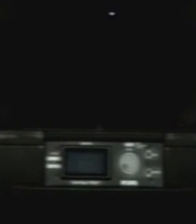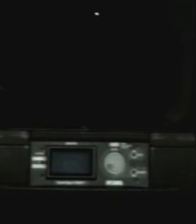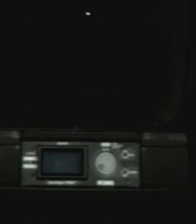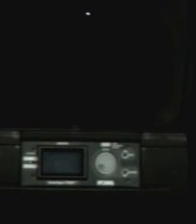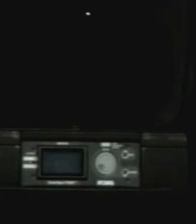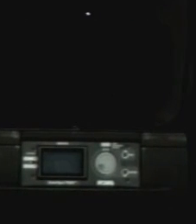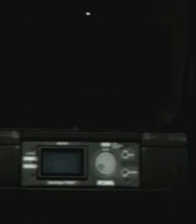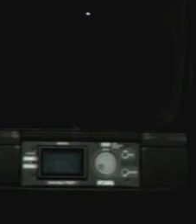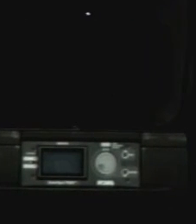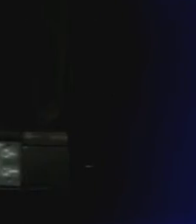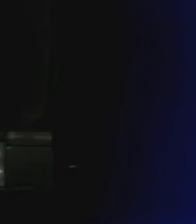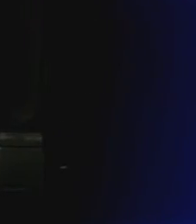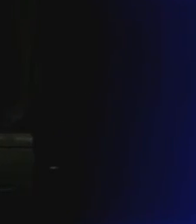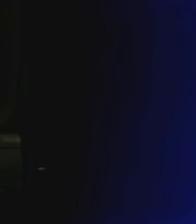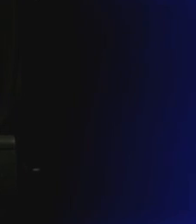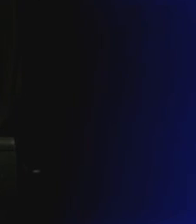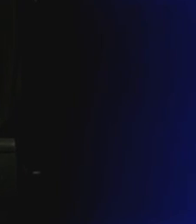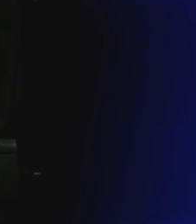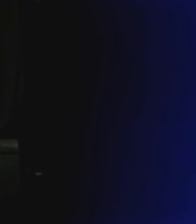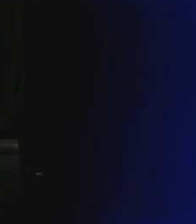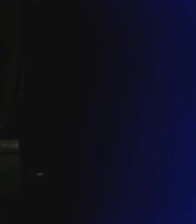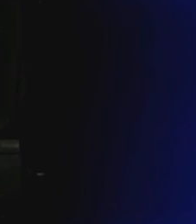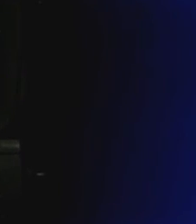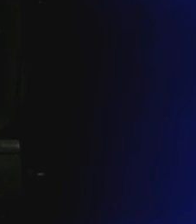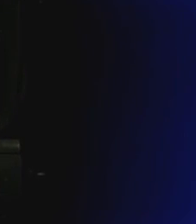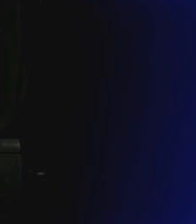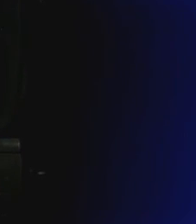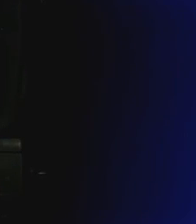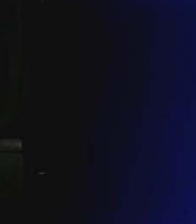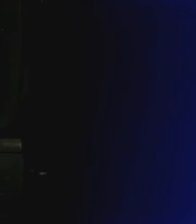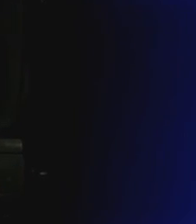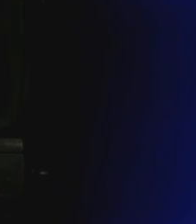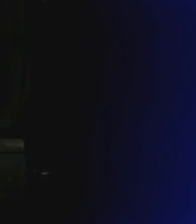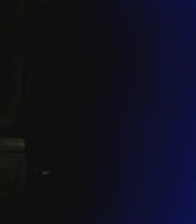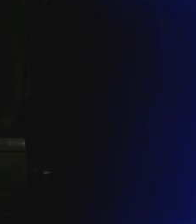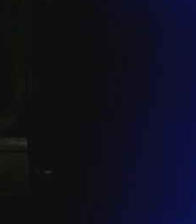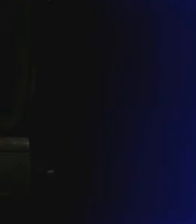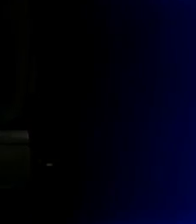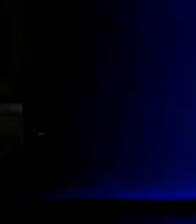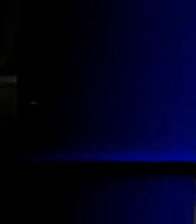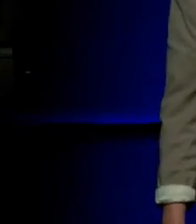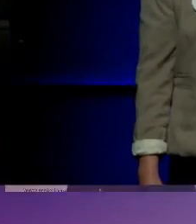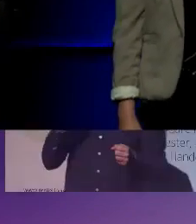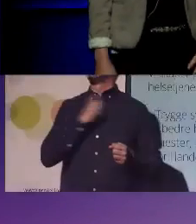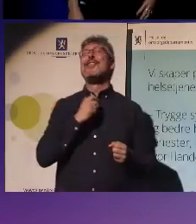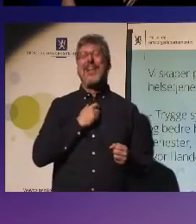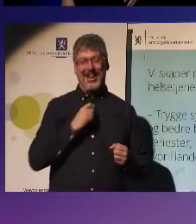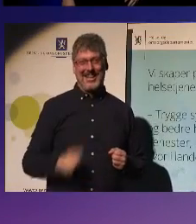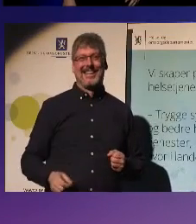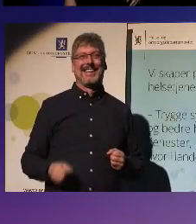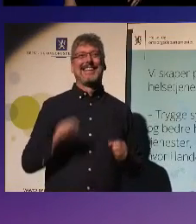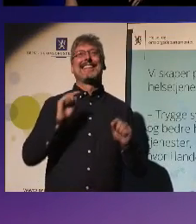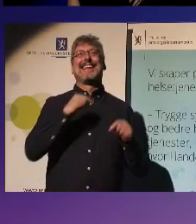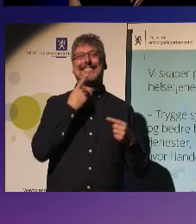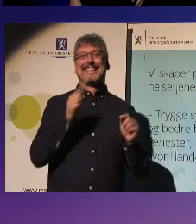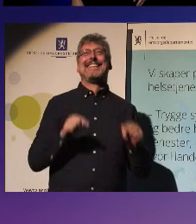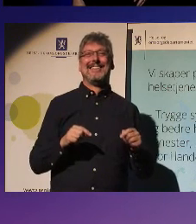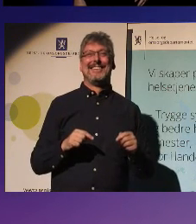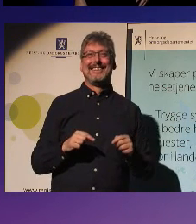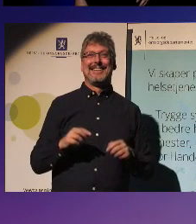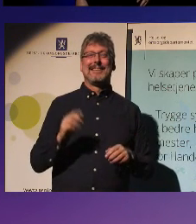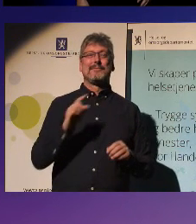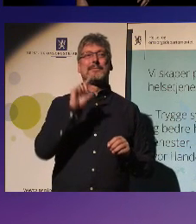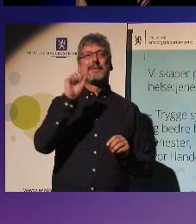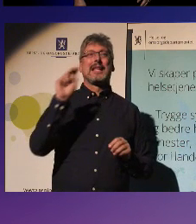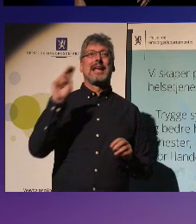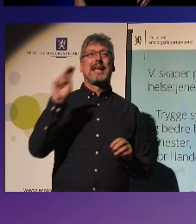fem kommuner I Trøndelag. Snart kan vi si det, og vi da. Trøndelag. Det Selbu